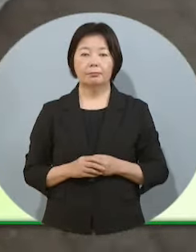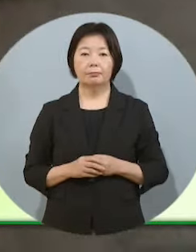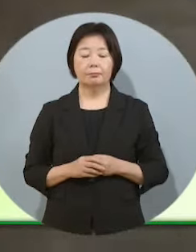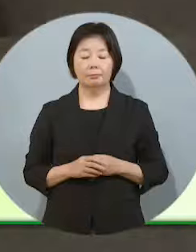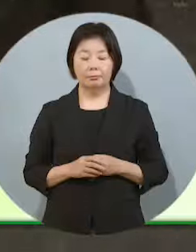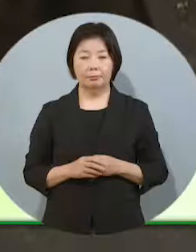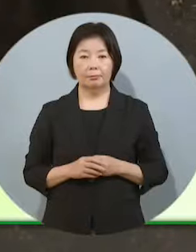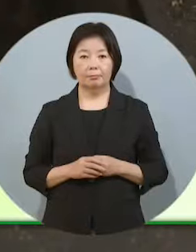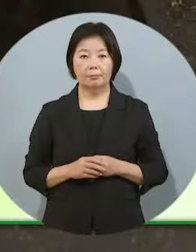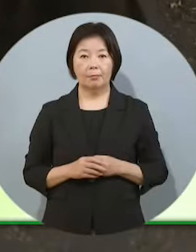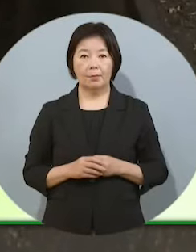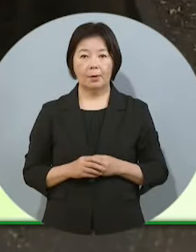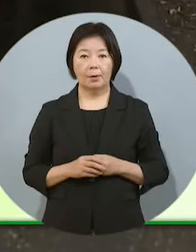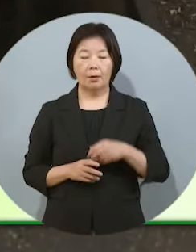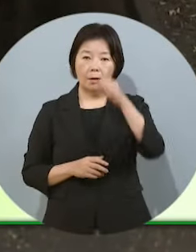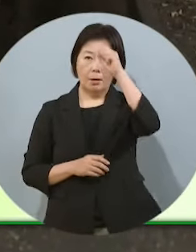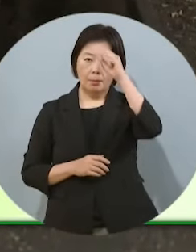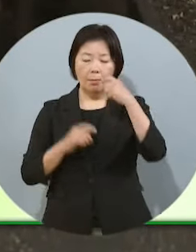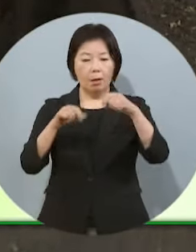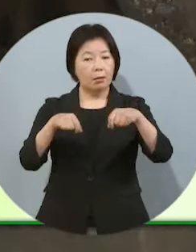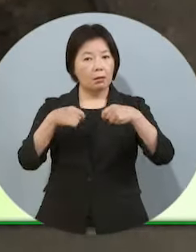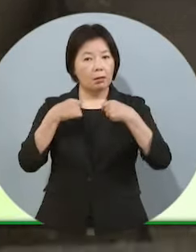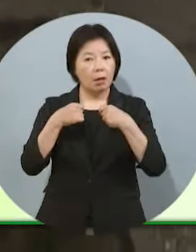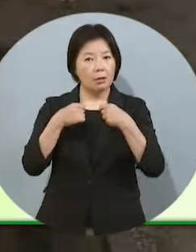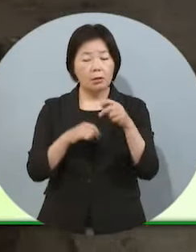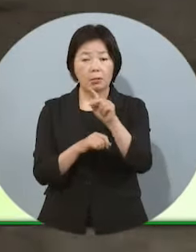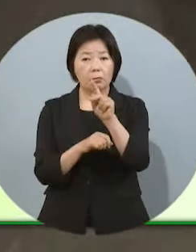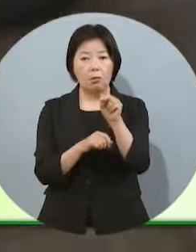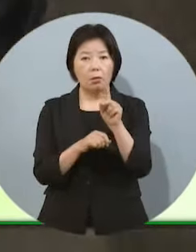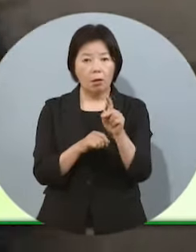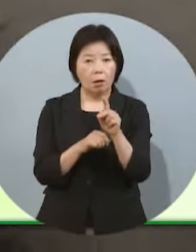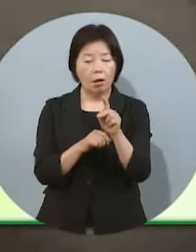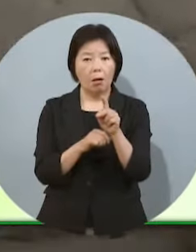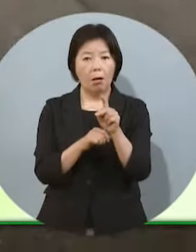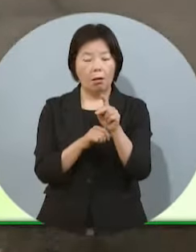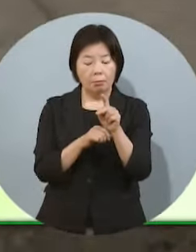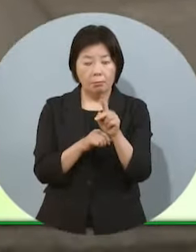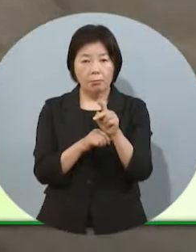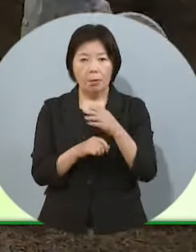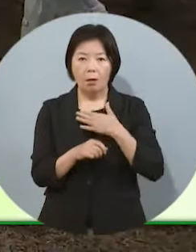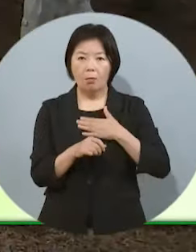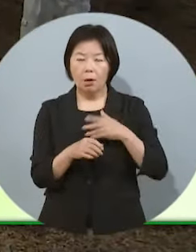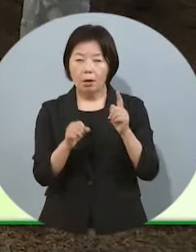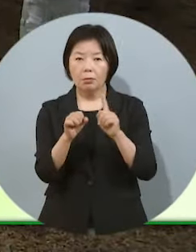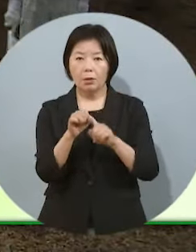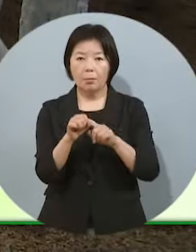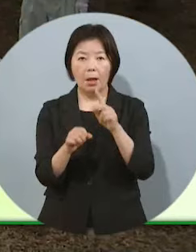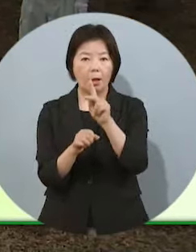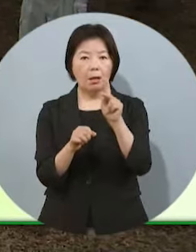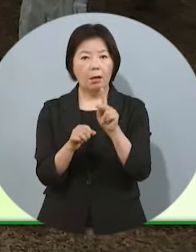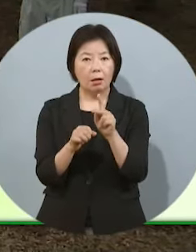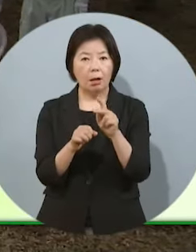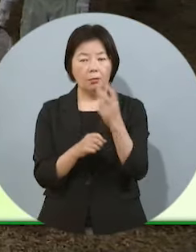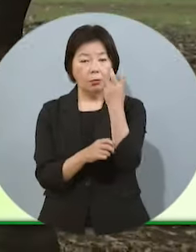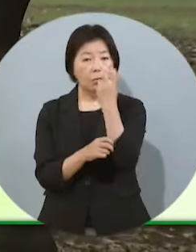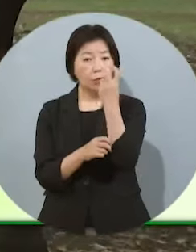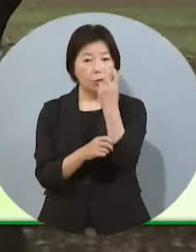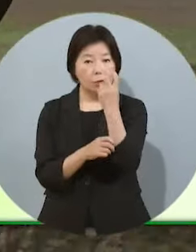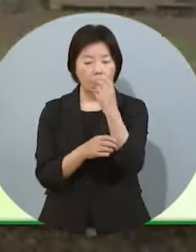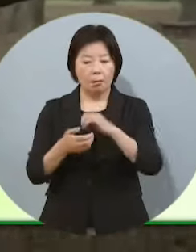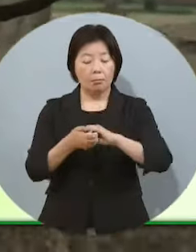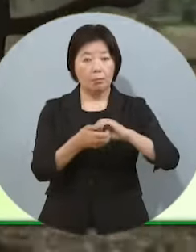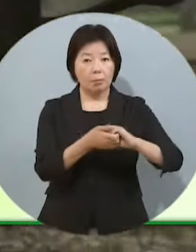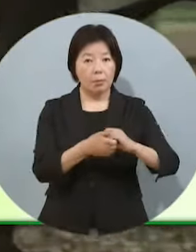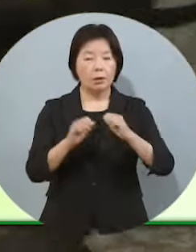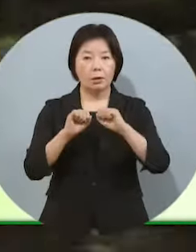さらに感染症を媒介する蚊の発生がすぐに把握できるよう、蚊を捕獲しての調査を定期的